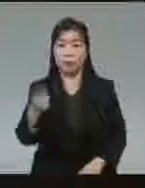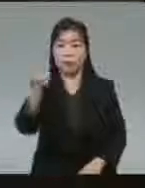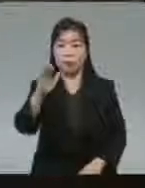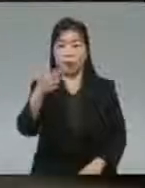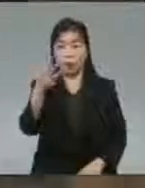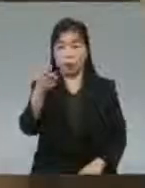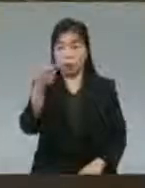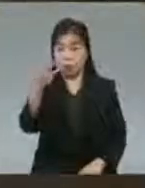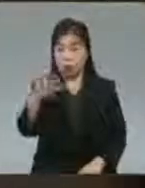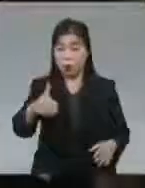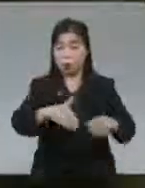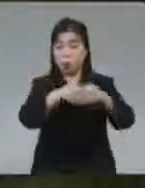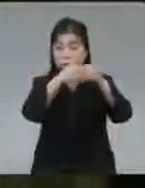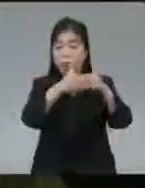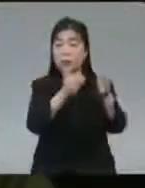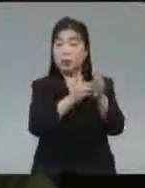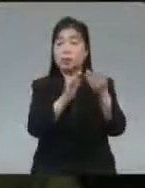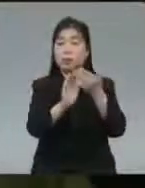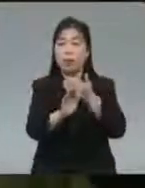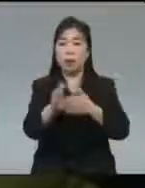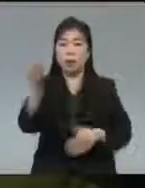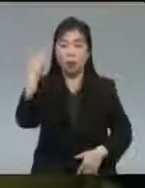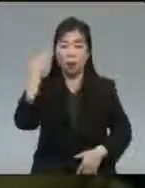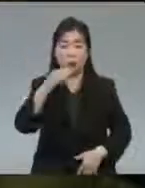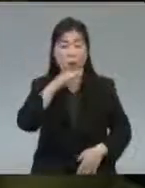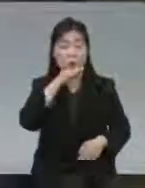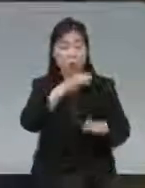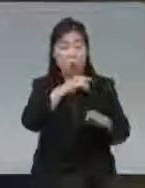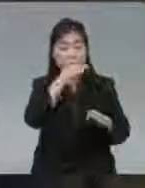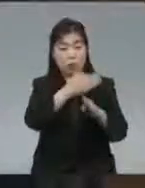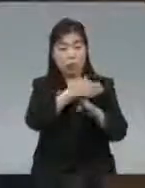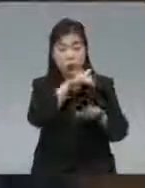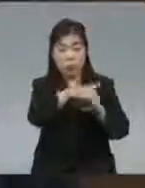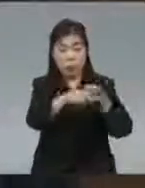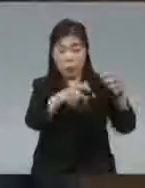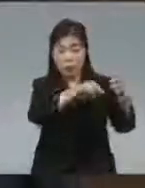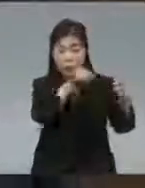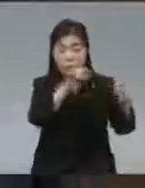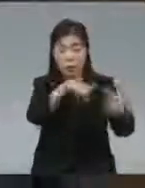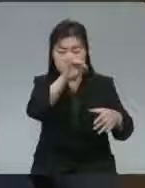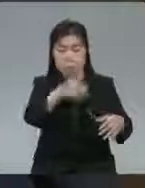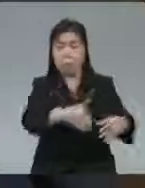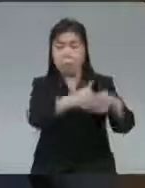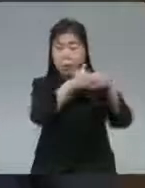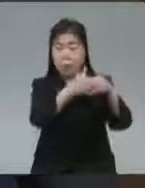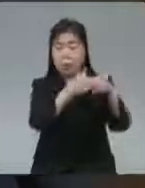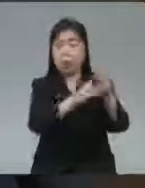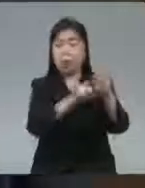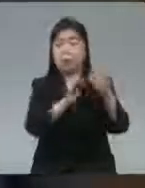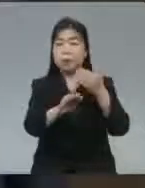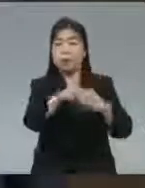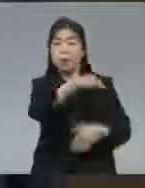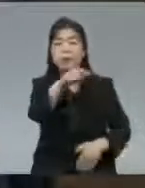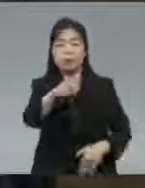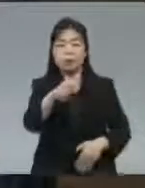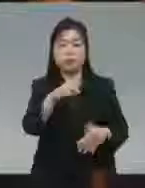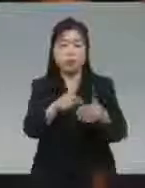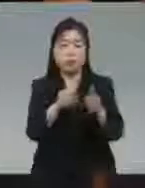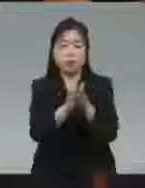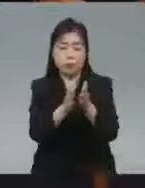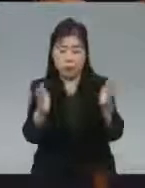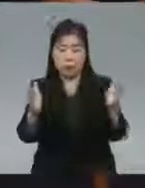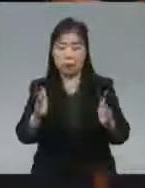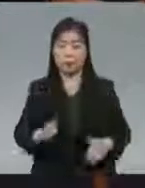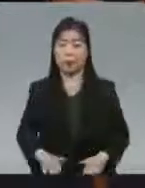ほかポーランドチェコスロバキアを含めた東欧4カ国との首脳会合に出席し